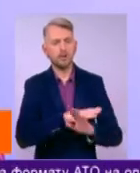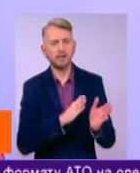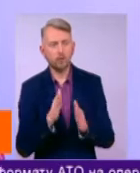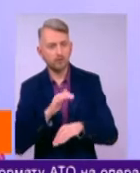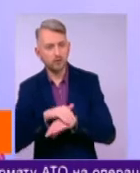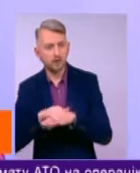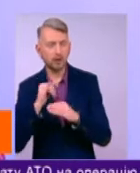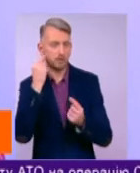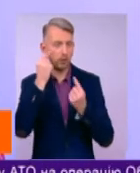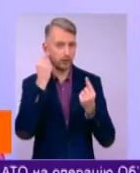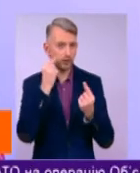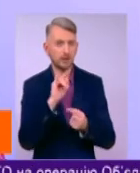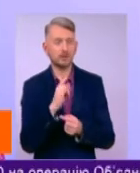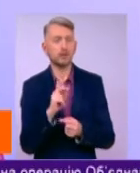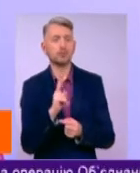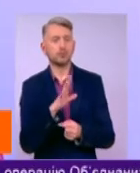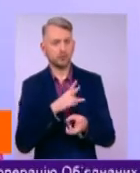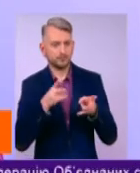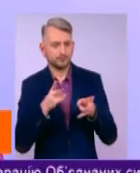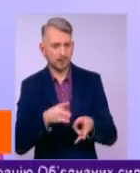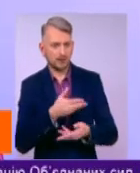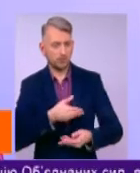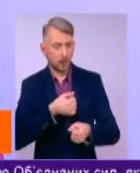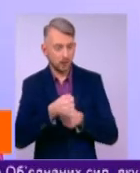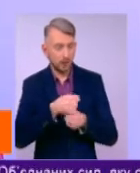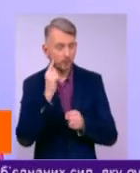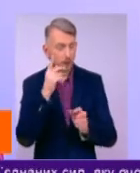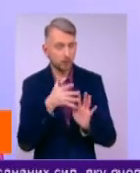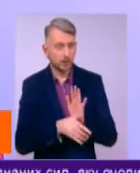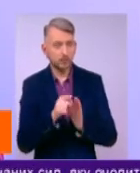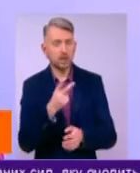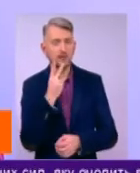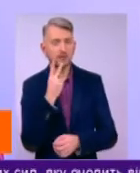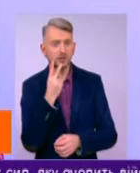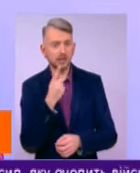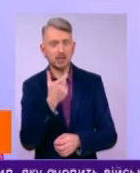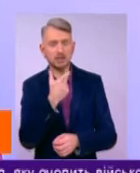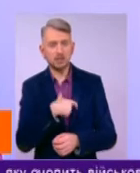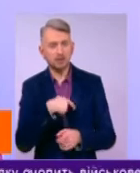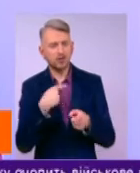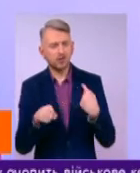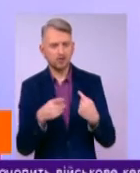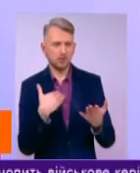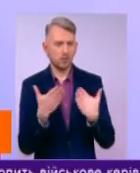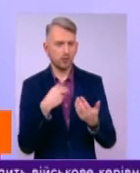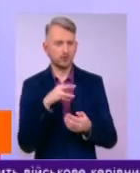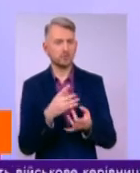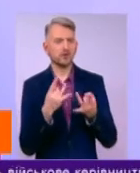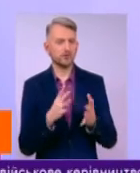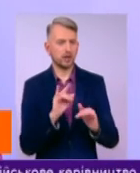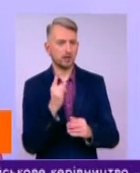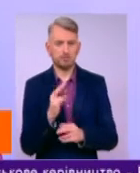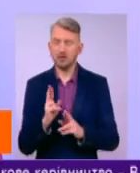Тобто дитина, яка зазнає сексуального насильства, яка вже розуміє це, вона завжди себе інакше поводить, ніж звичайна дитина.